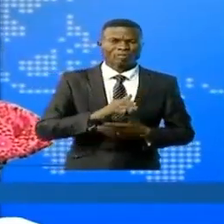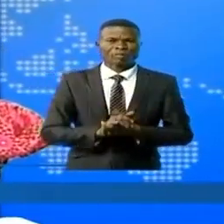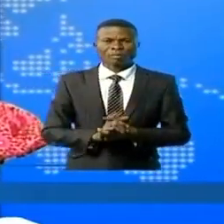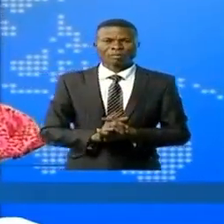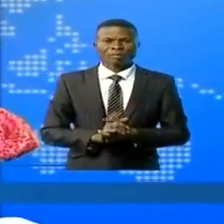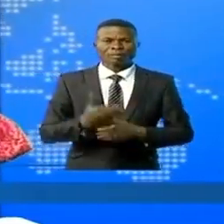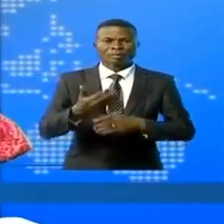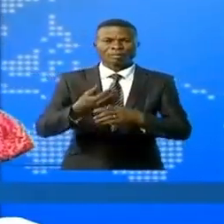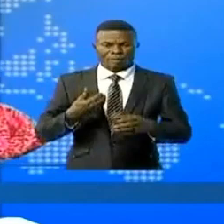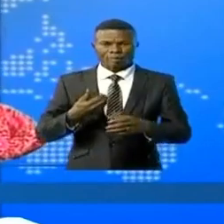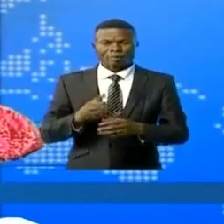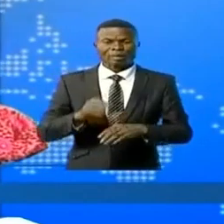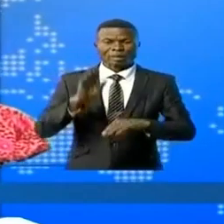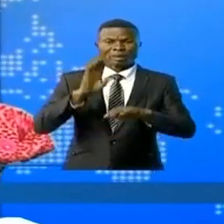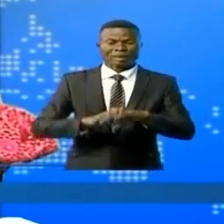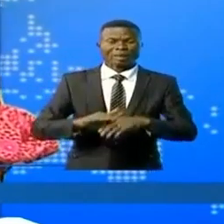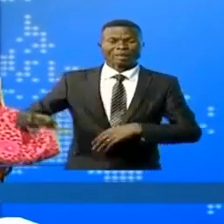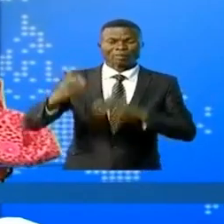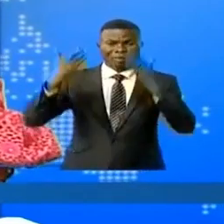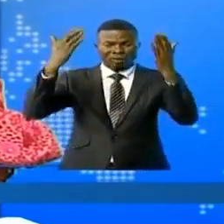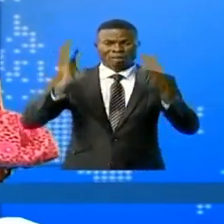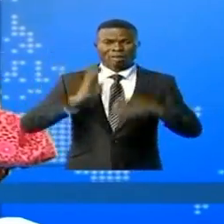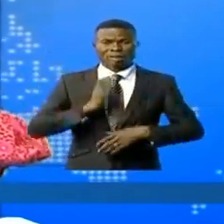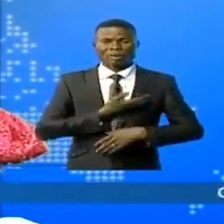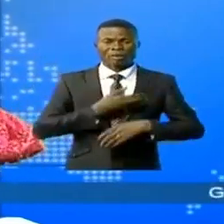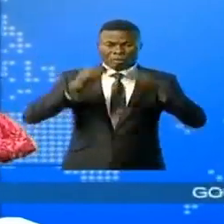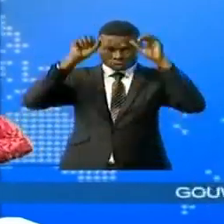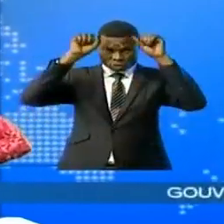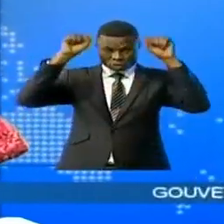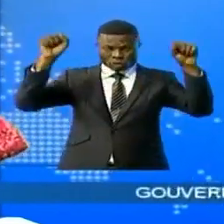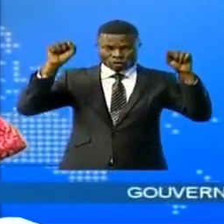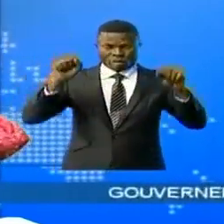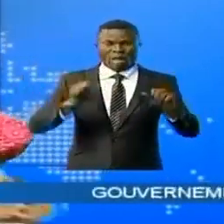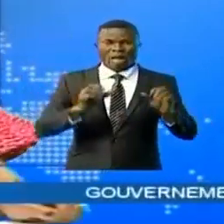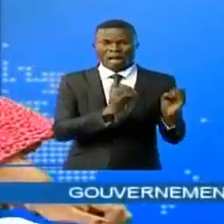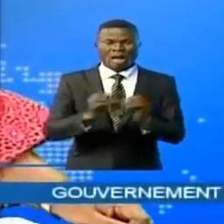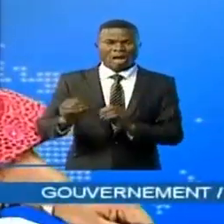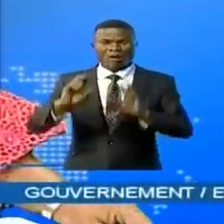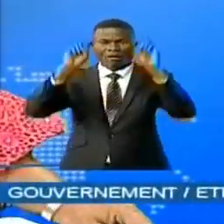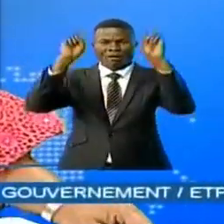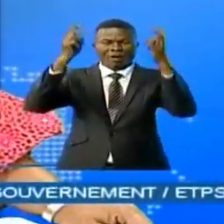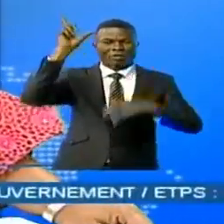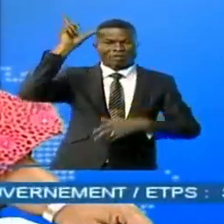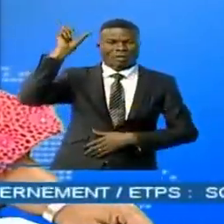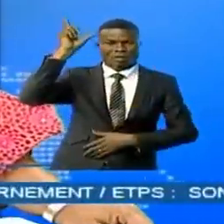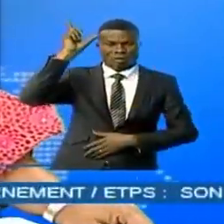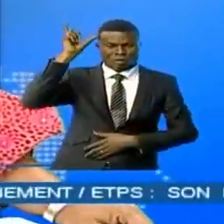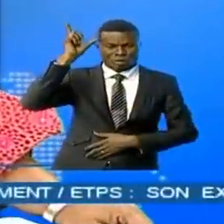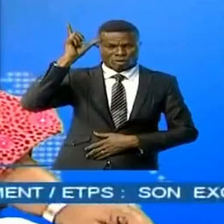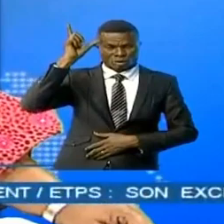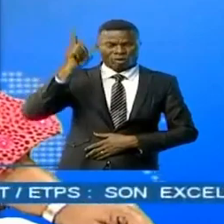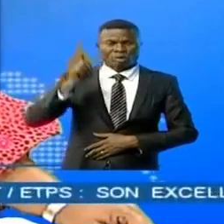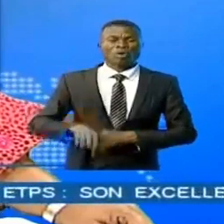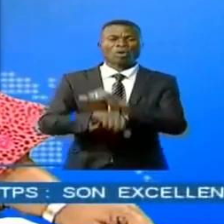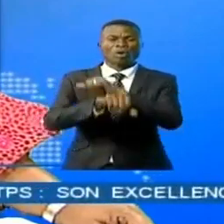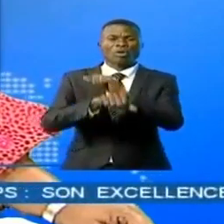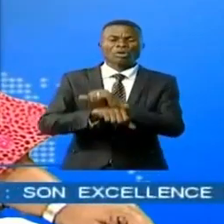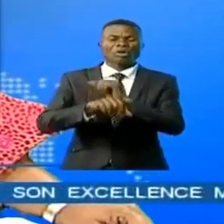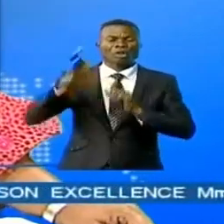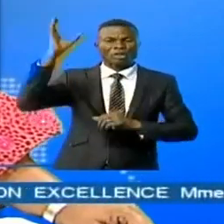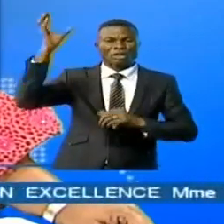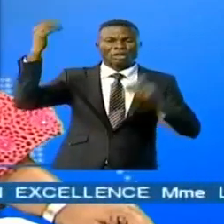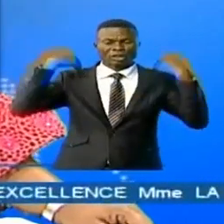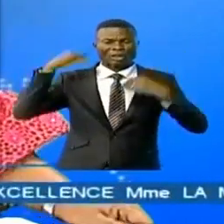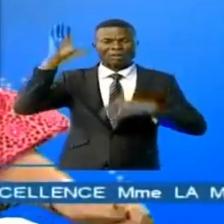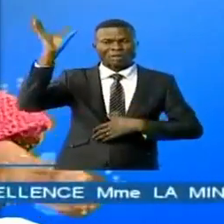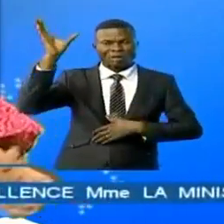de s'envoler pour nous ça quand on dit le président de la république a réuni à lubumbashi au katanga les chefs traditionnels caton gekas